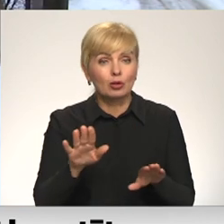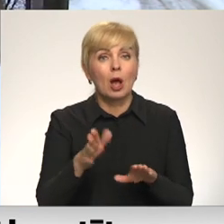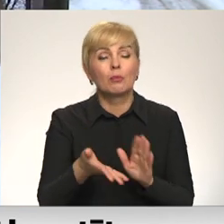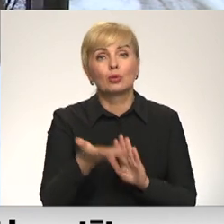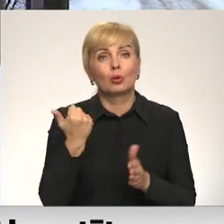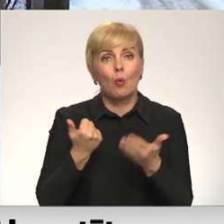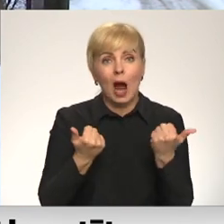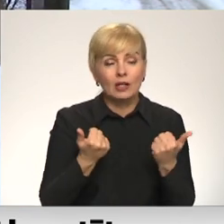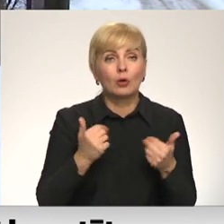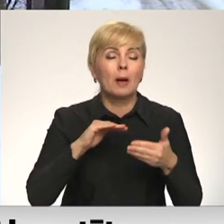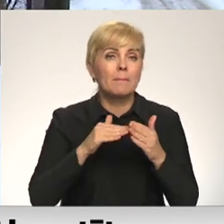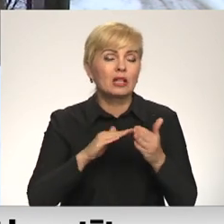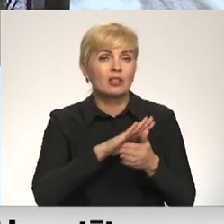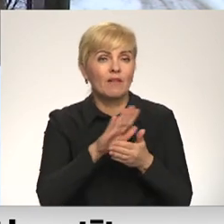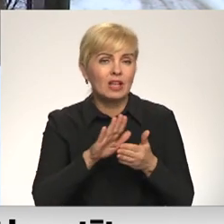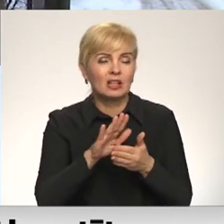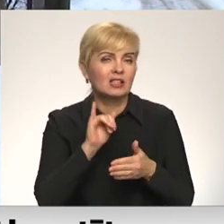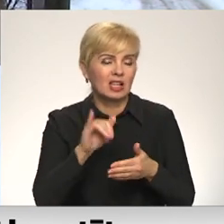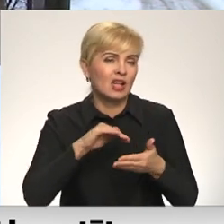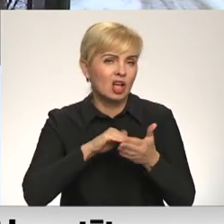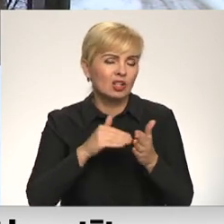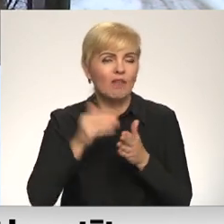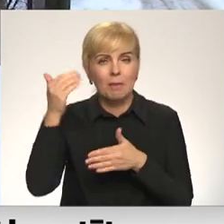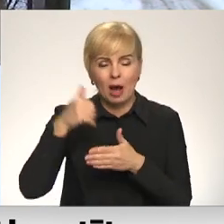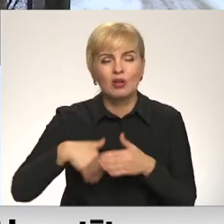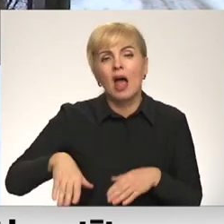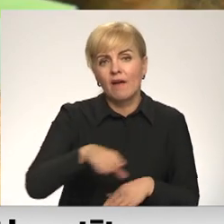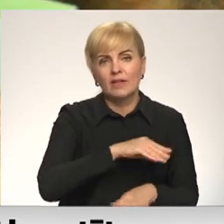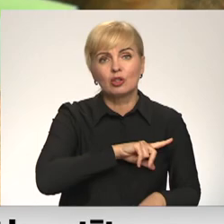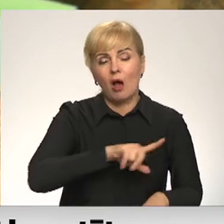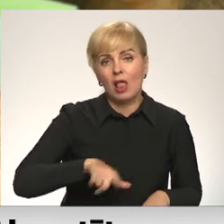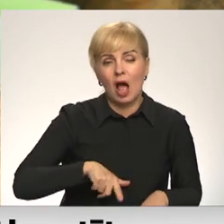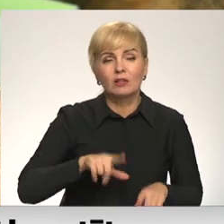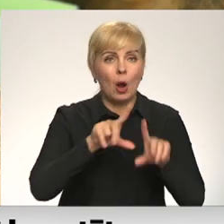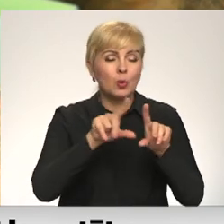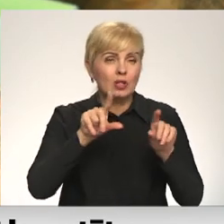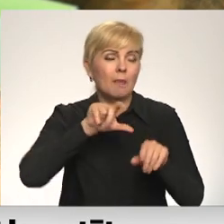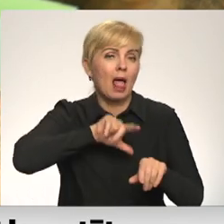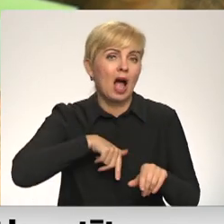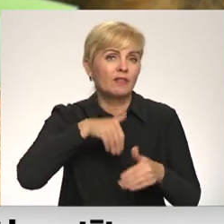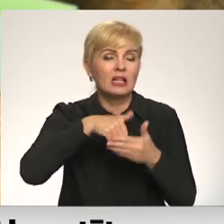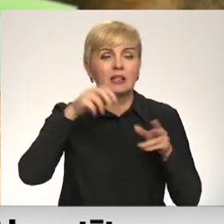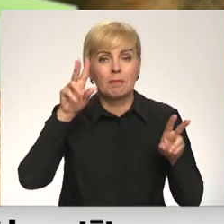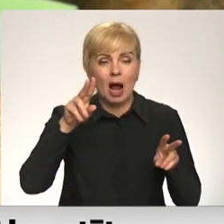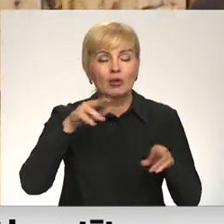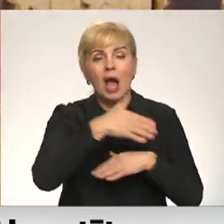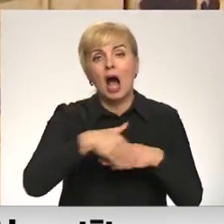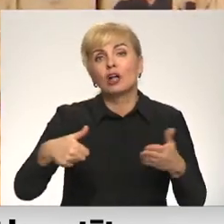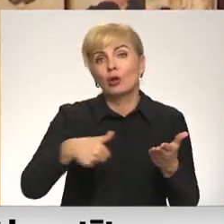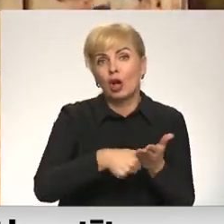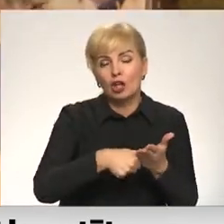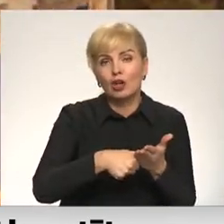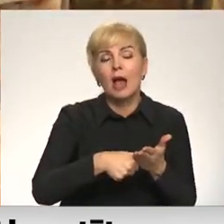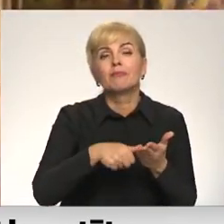demontētas. Pilsētvidi degradējošas paskastes ir problēma visā Latvijā. Uzņēmuma Latvijas pasts adrešu reģistrā kopumā